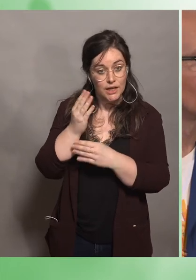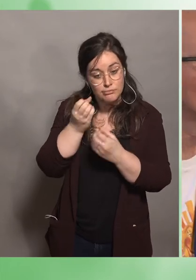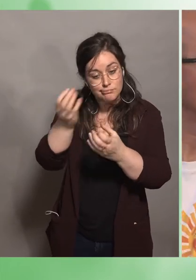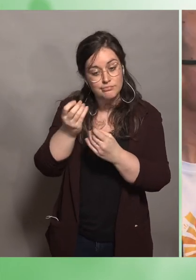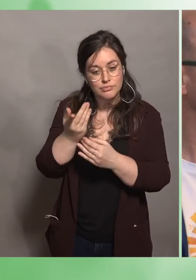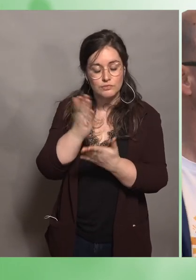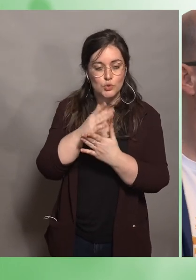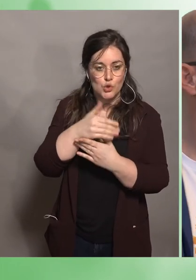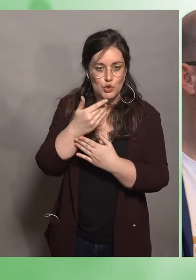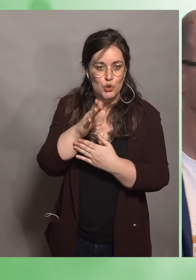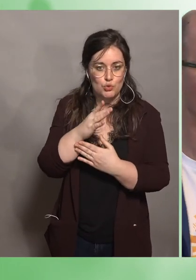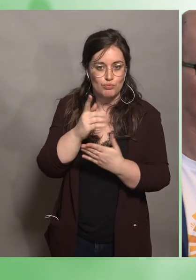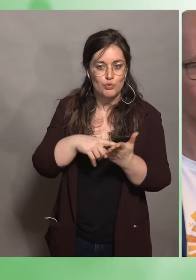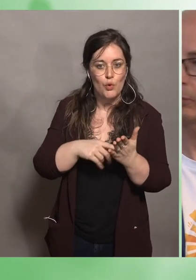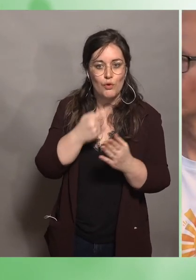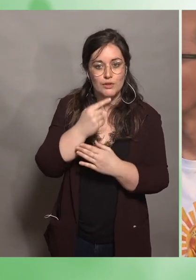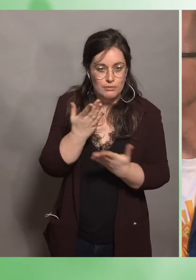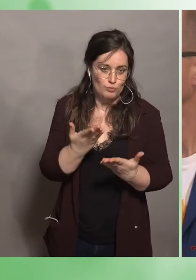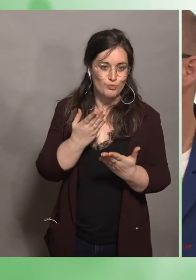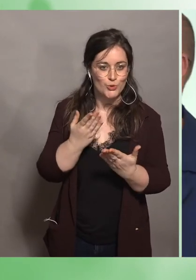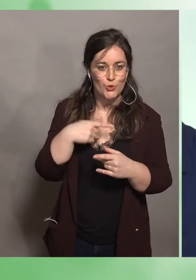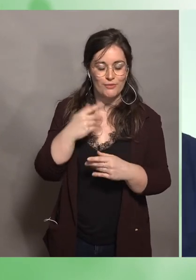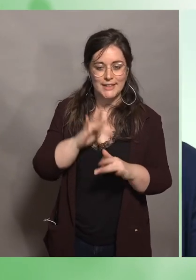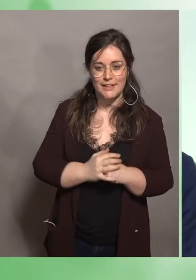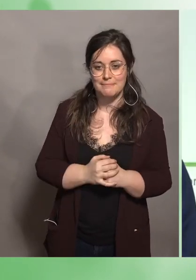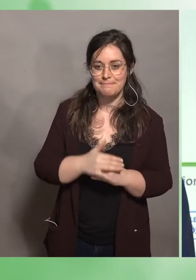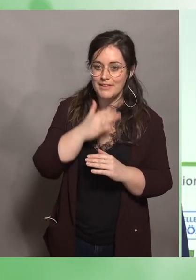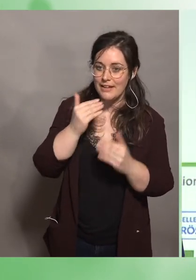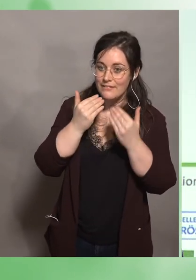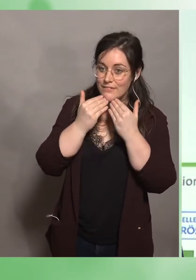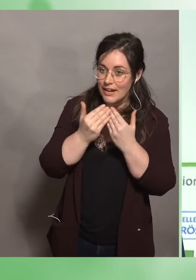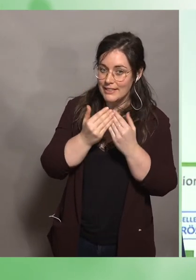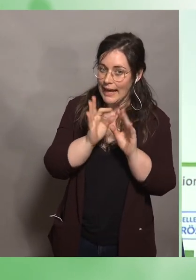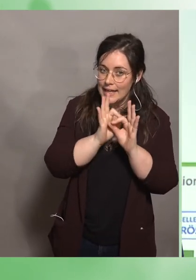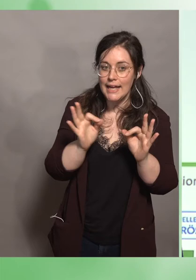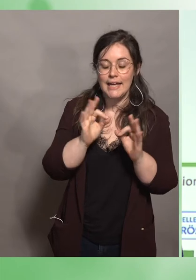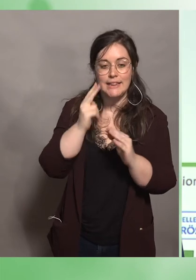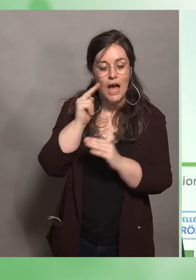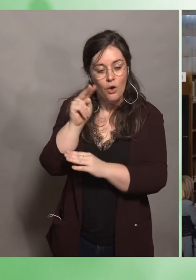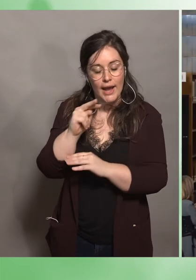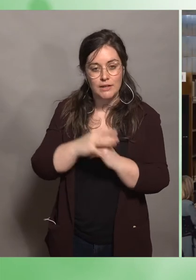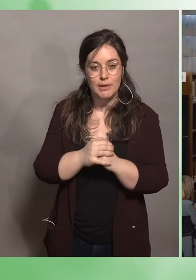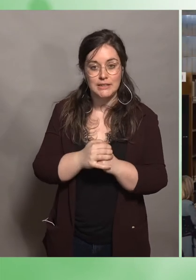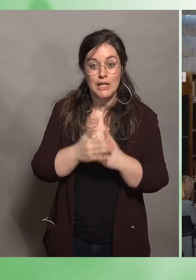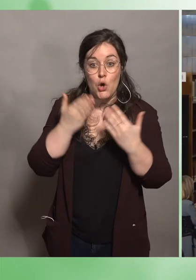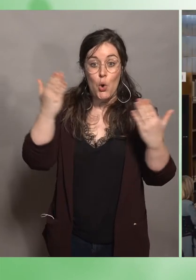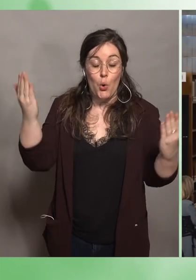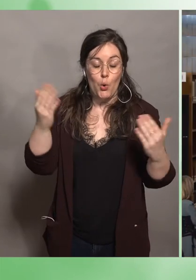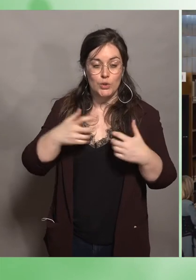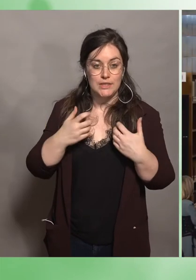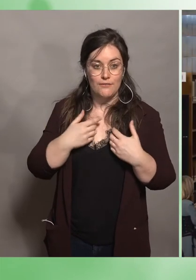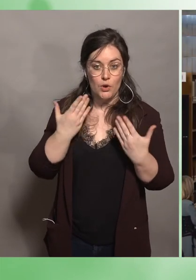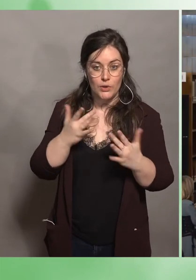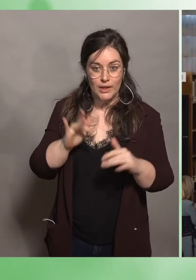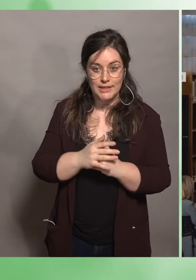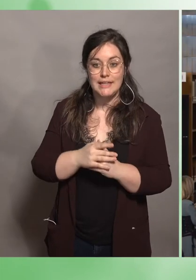worden. Genau, und so schaut es bei uns aus. Vielen Dank für diese konkreten Einblicke. Die große Freude, die wir heute auch haben. Wir